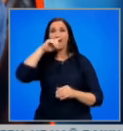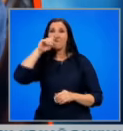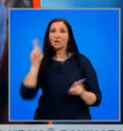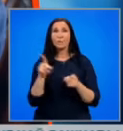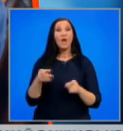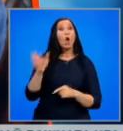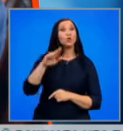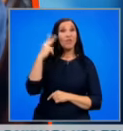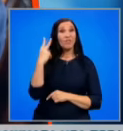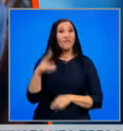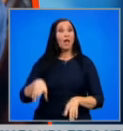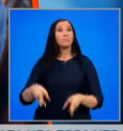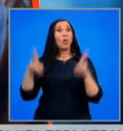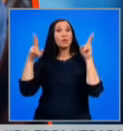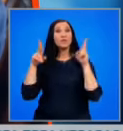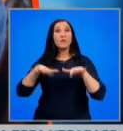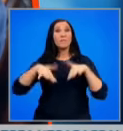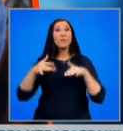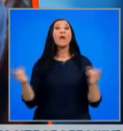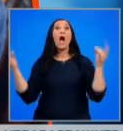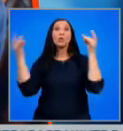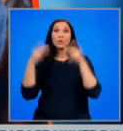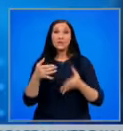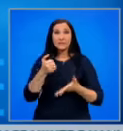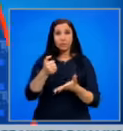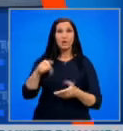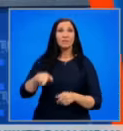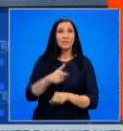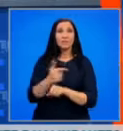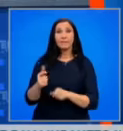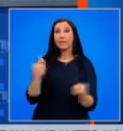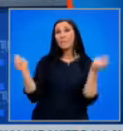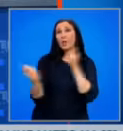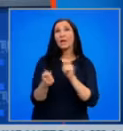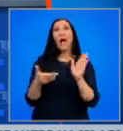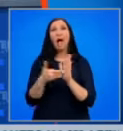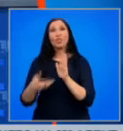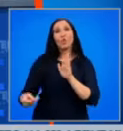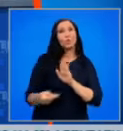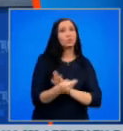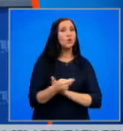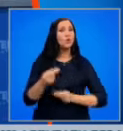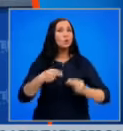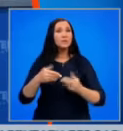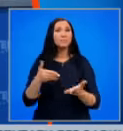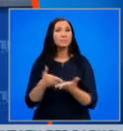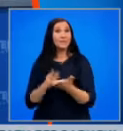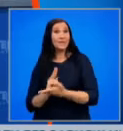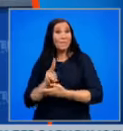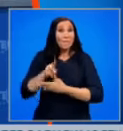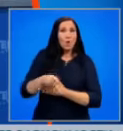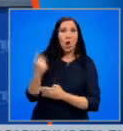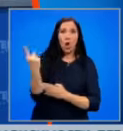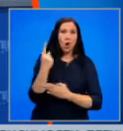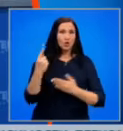две гласувания в парламента на актуализацията на бюджета тази седмица и на промените за антикорупционната комисия. И за да се преодолеят още